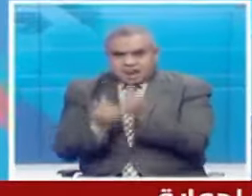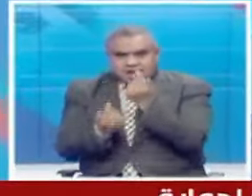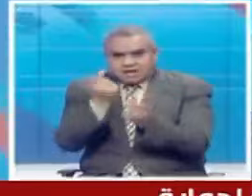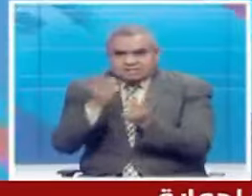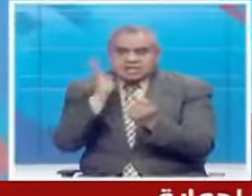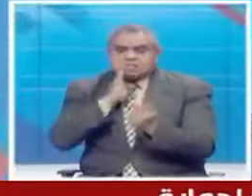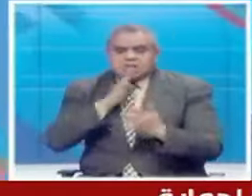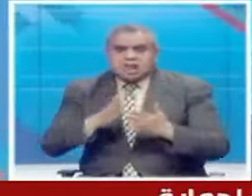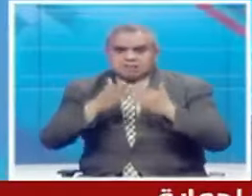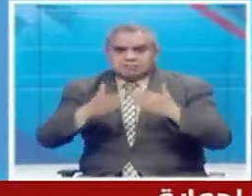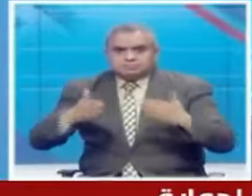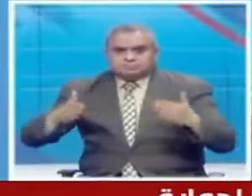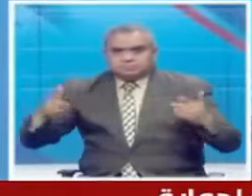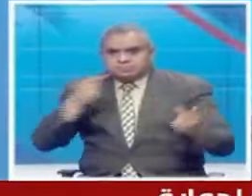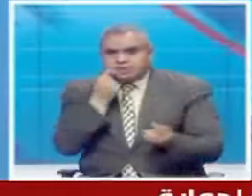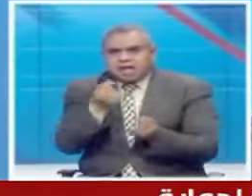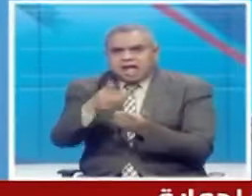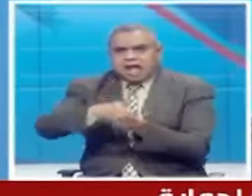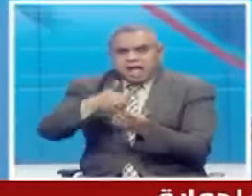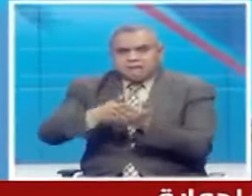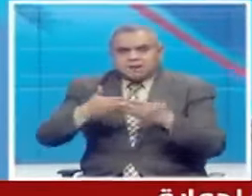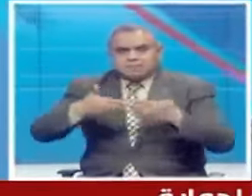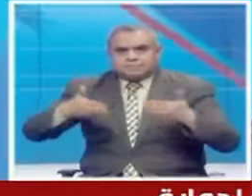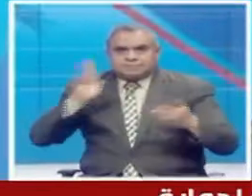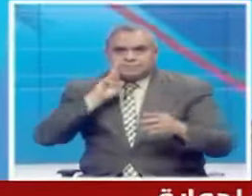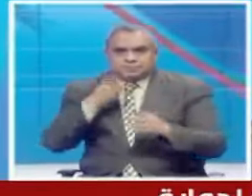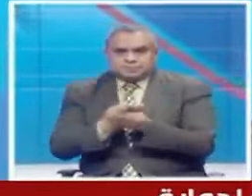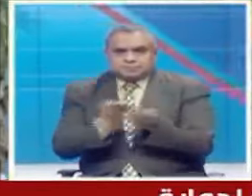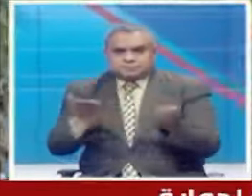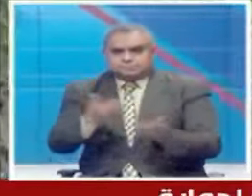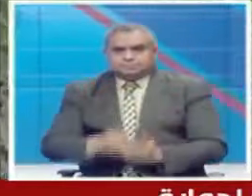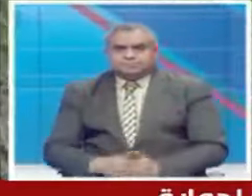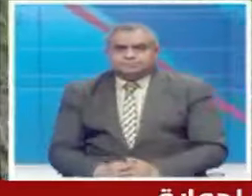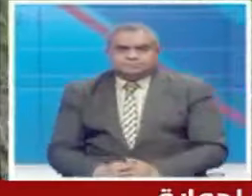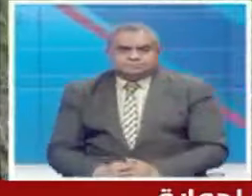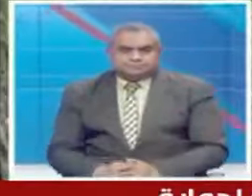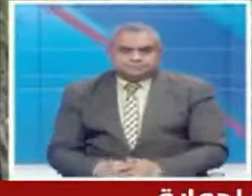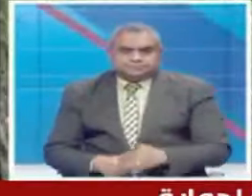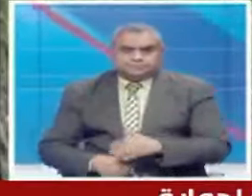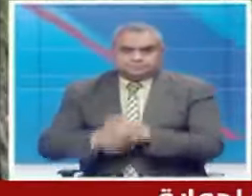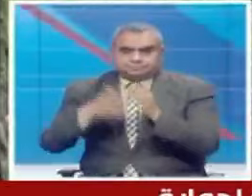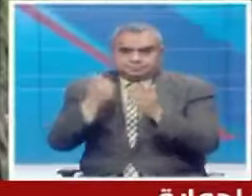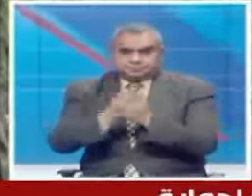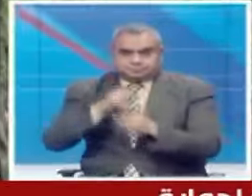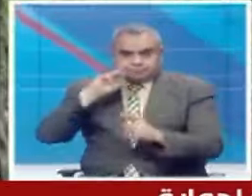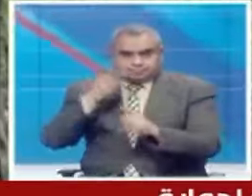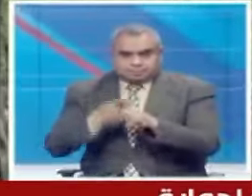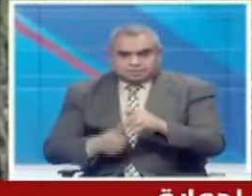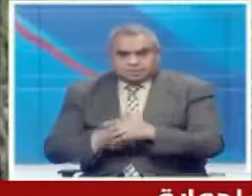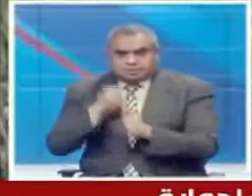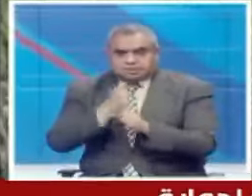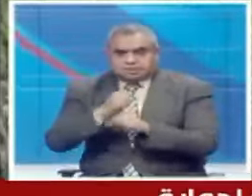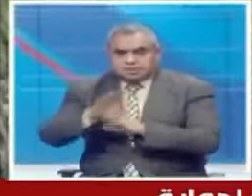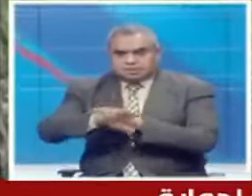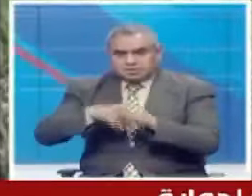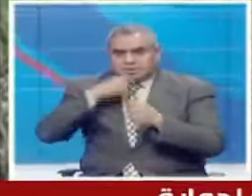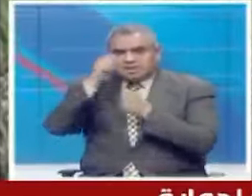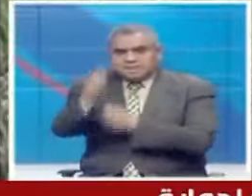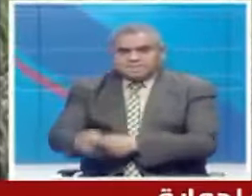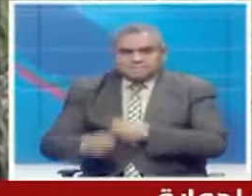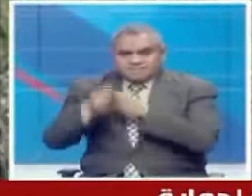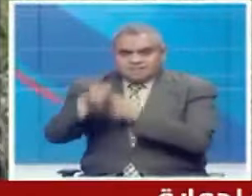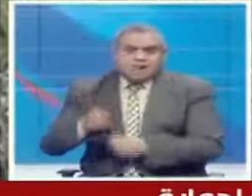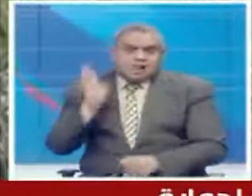الرقعة الزراعية من محصول القمح. نتابع. بعدما توجهوا إلى حقولهم بصحبة الفأس والجرار